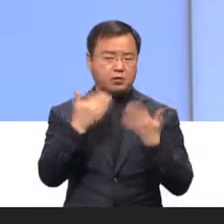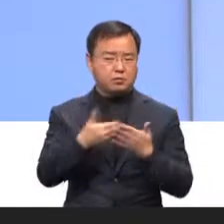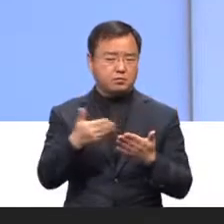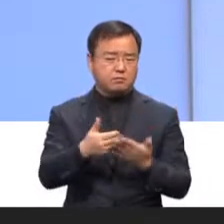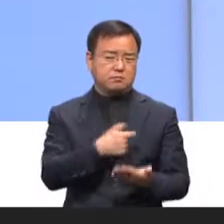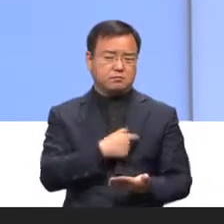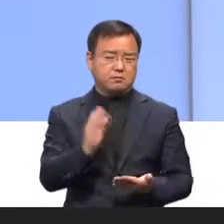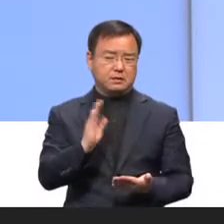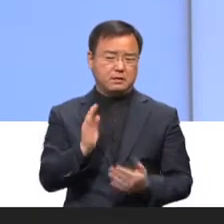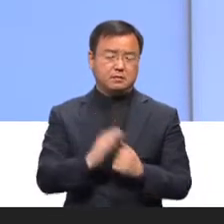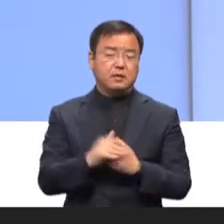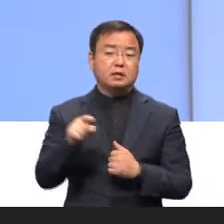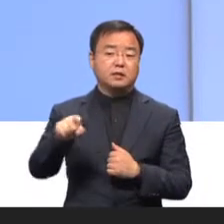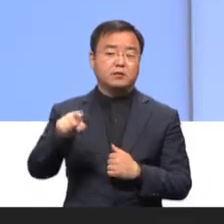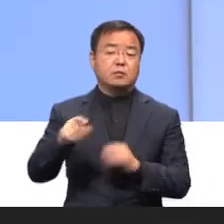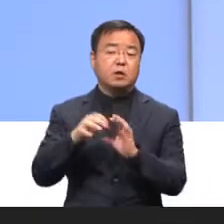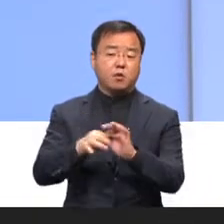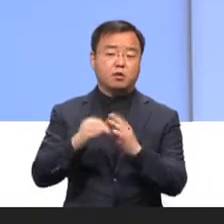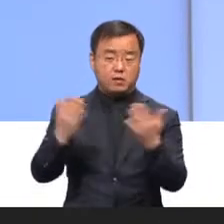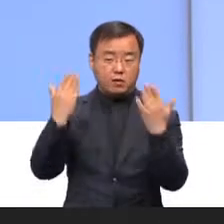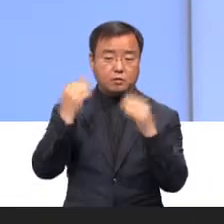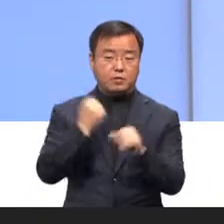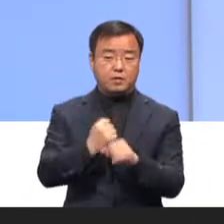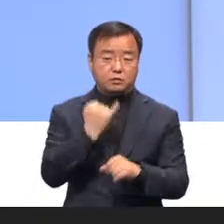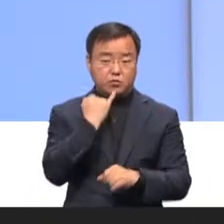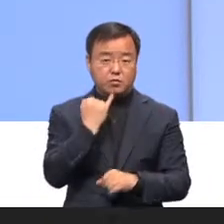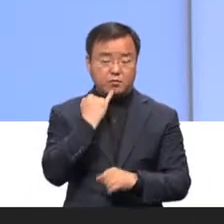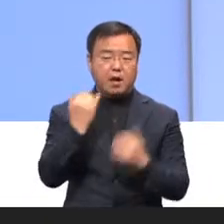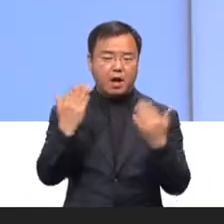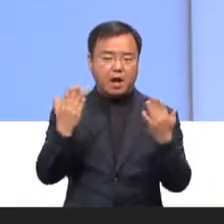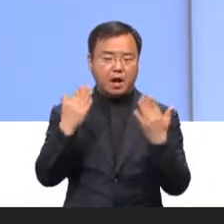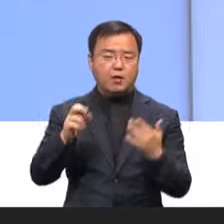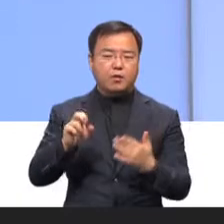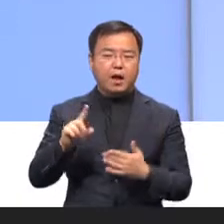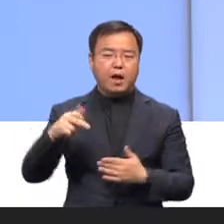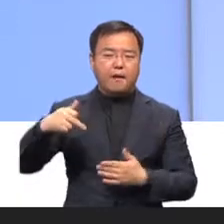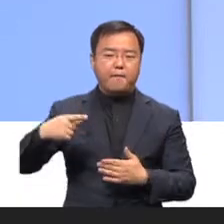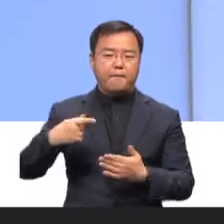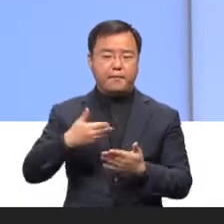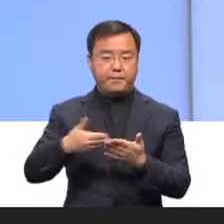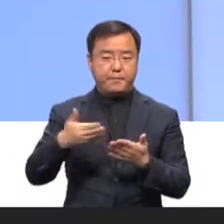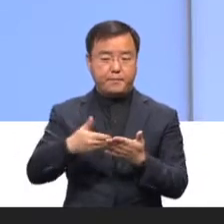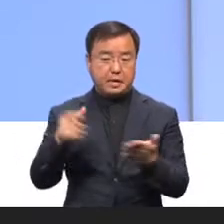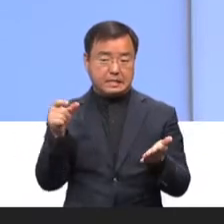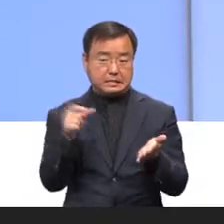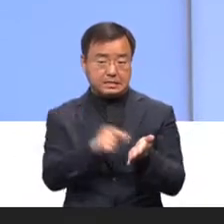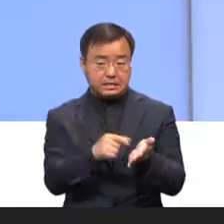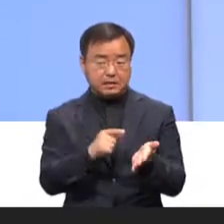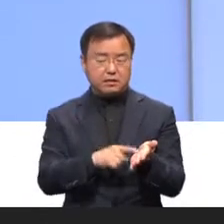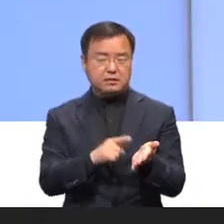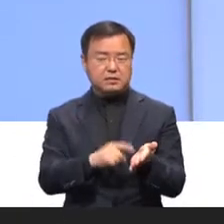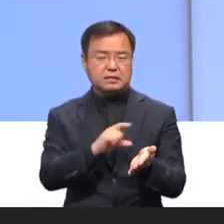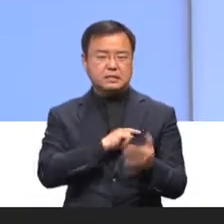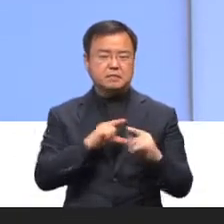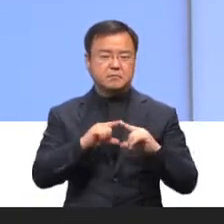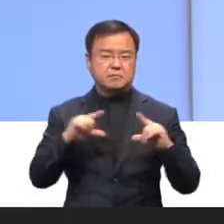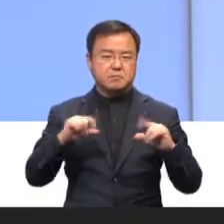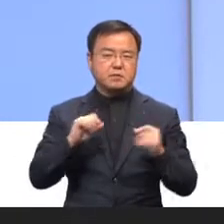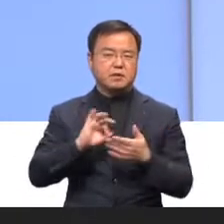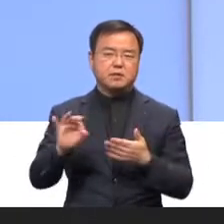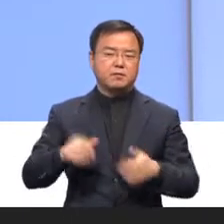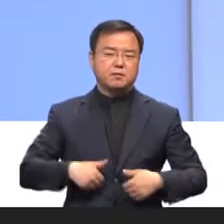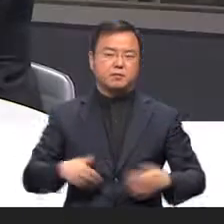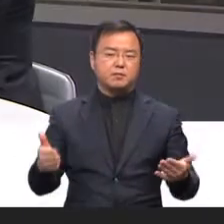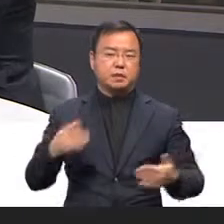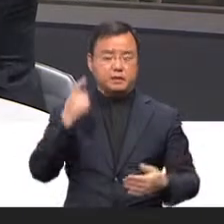학교에서 만들어 되는거 아니겠습니까 즐기고 그래서 꼭 이렇게 학교 마크가 들어 있는 대학의 주신 마크가 들어 있는 이름표를 쓸 필요는 없다 그런 생각이